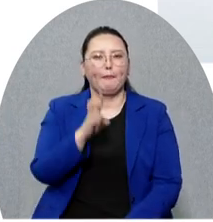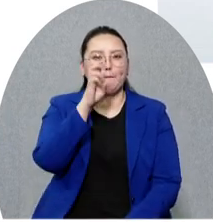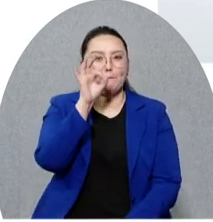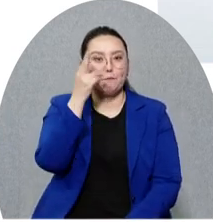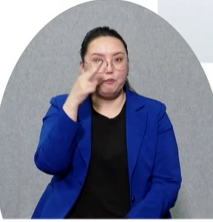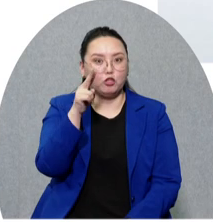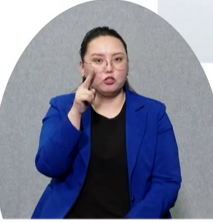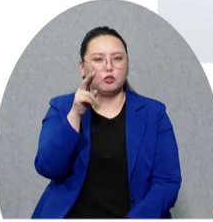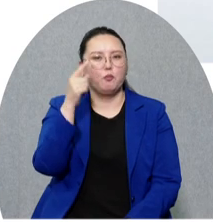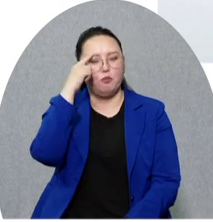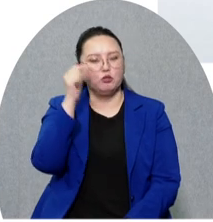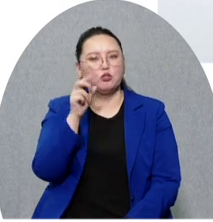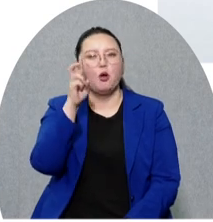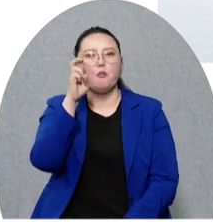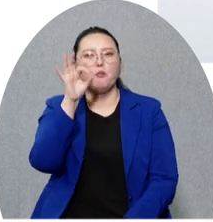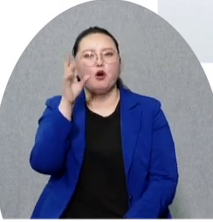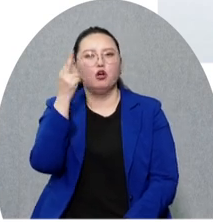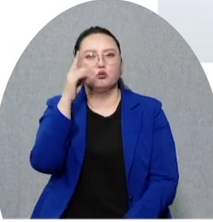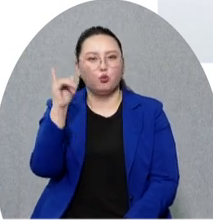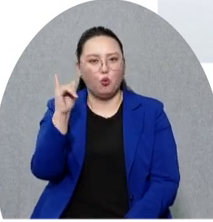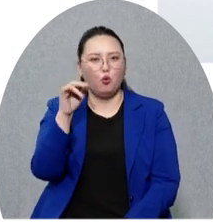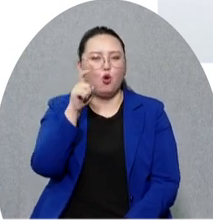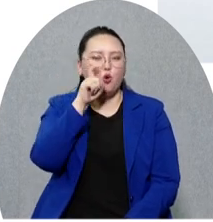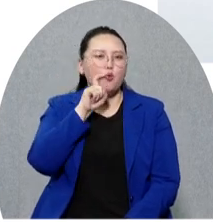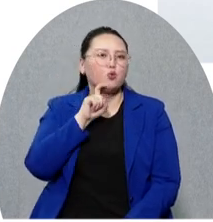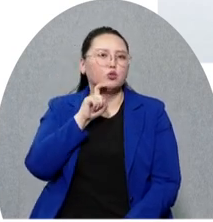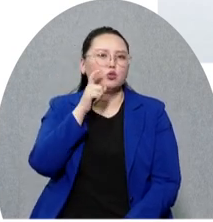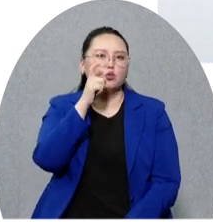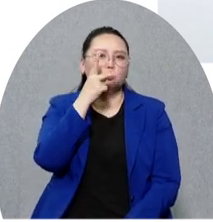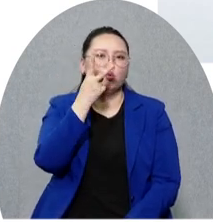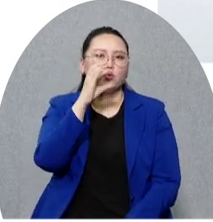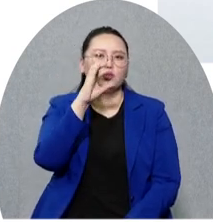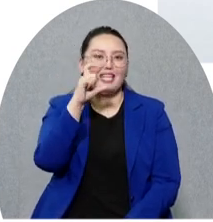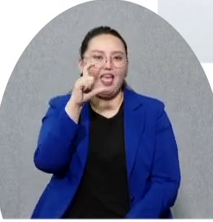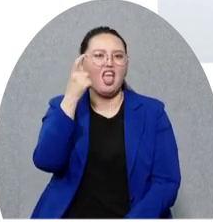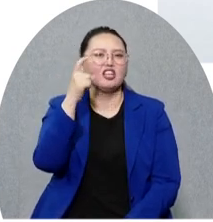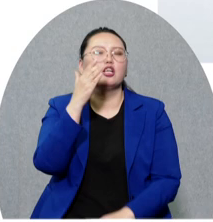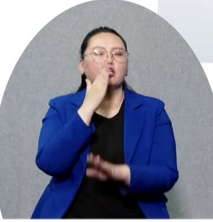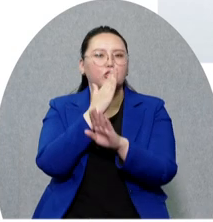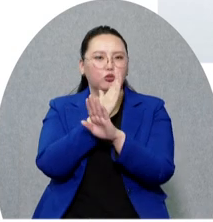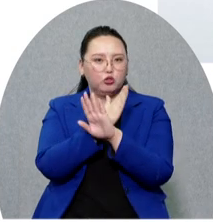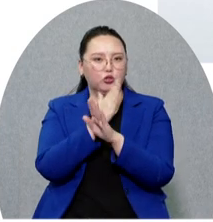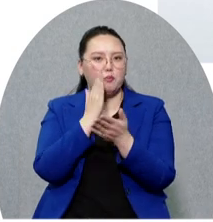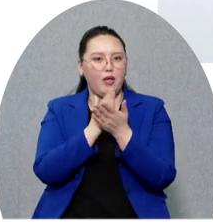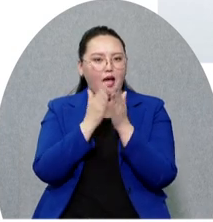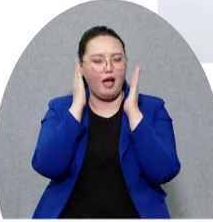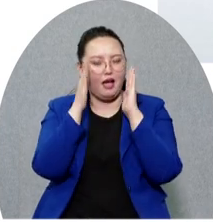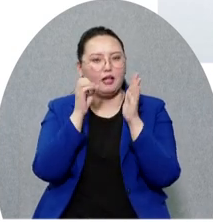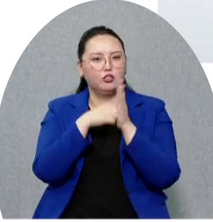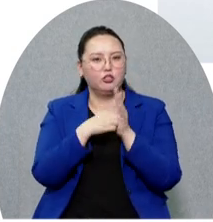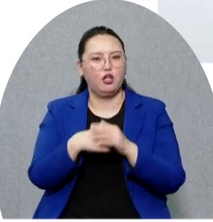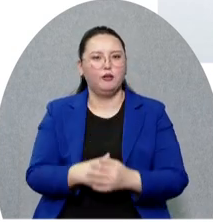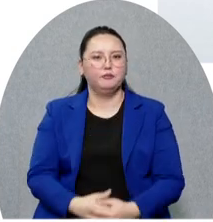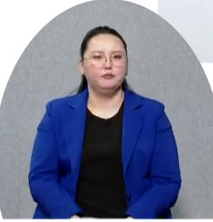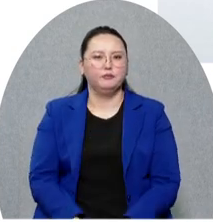бодуу, хүс гэдэг үг маань хүсээ гэх мэтээр бас яг энэ дүрмэнд бүрэн захирагдана гэж ойлгож болохгүй нэ.